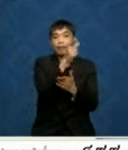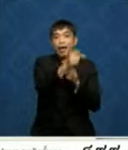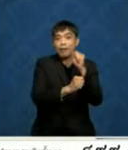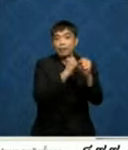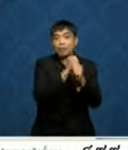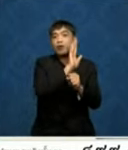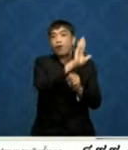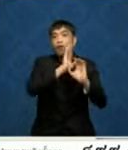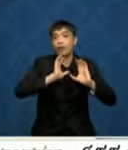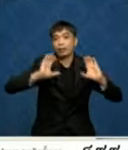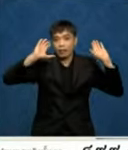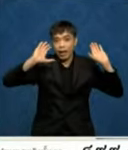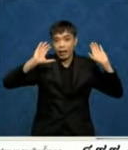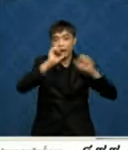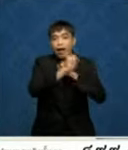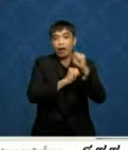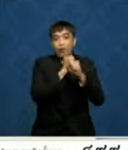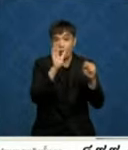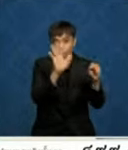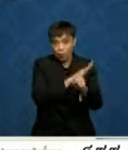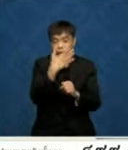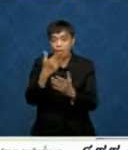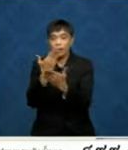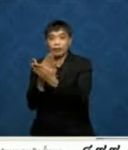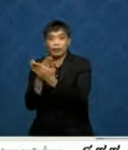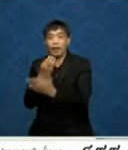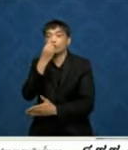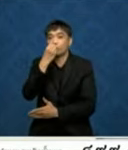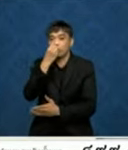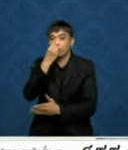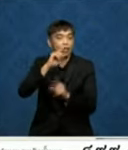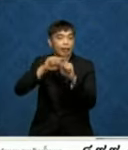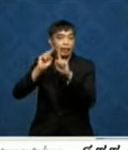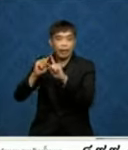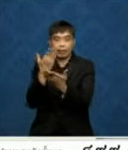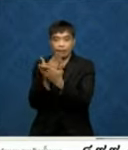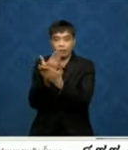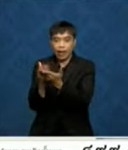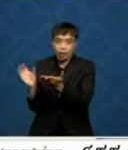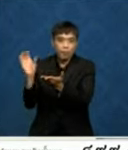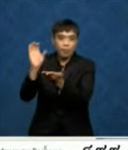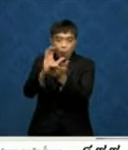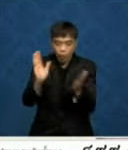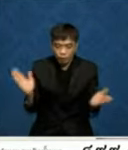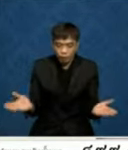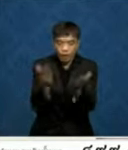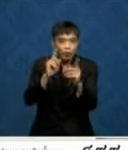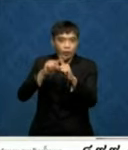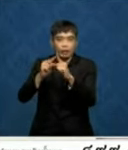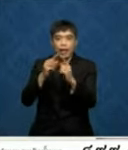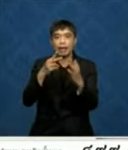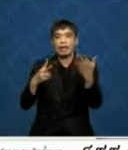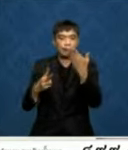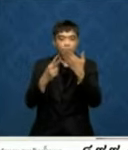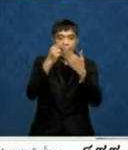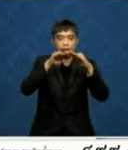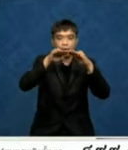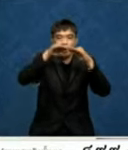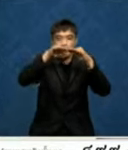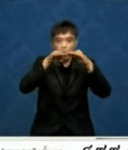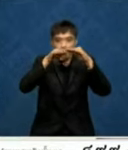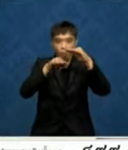ค้าอุปโภคบริโภคเงินสมทบกองทุนต่างๆจะถูกตัดยอดลงมา